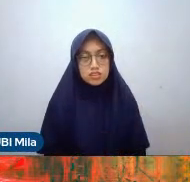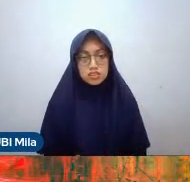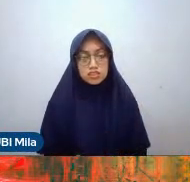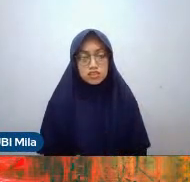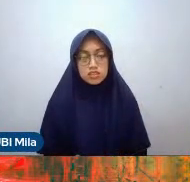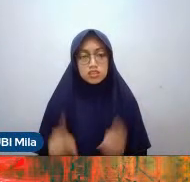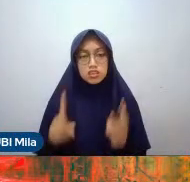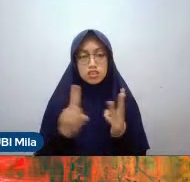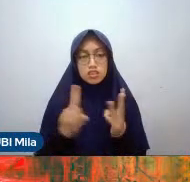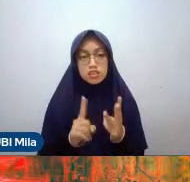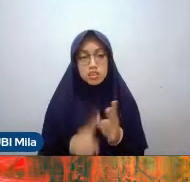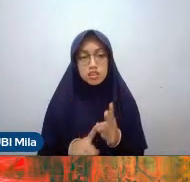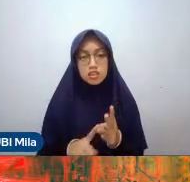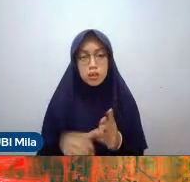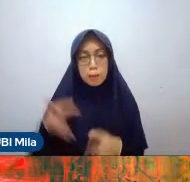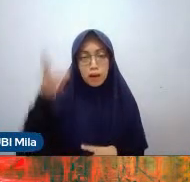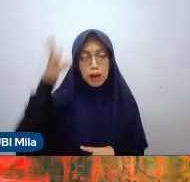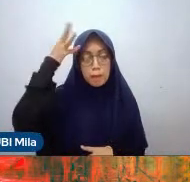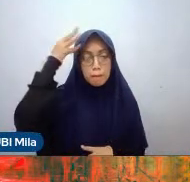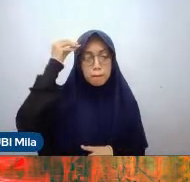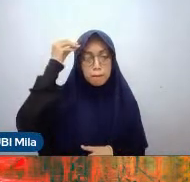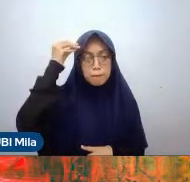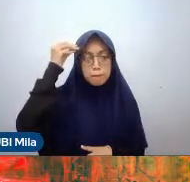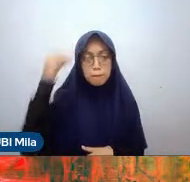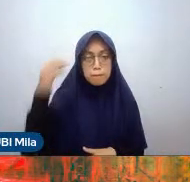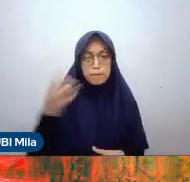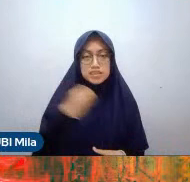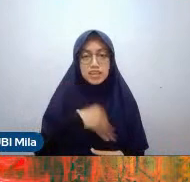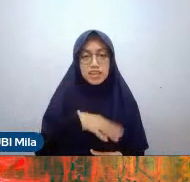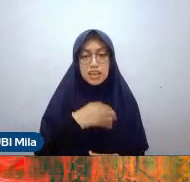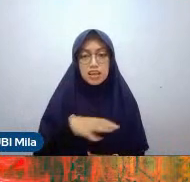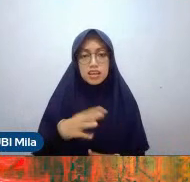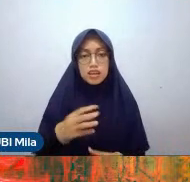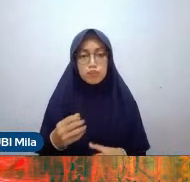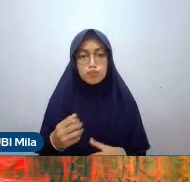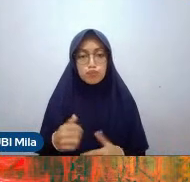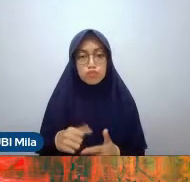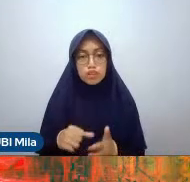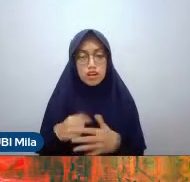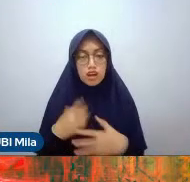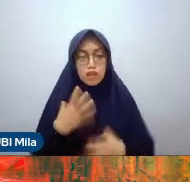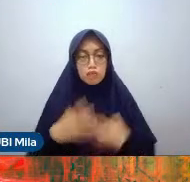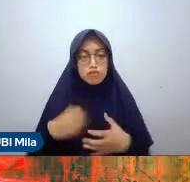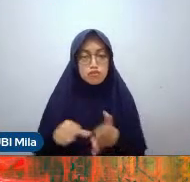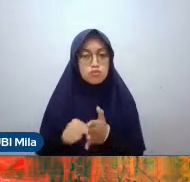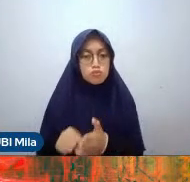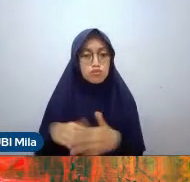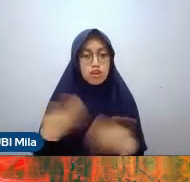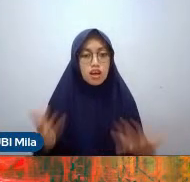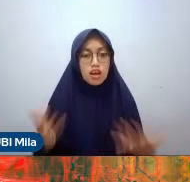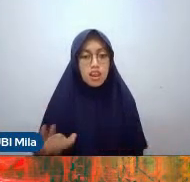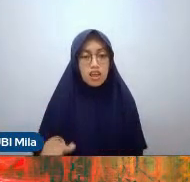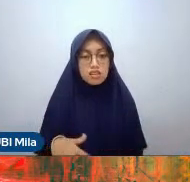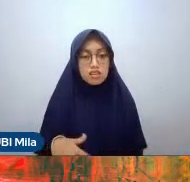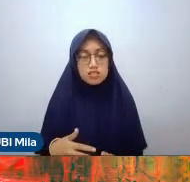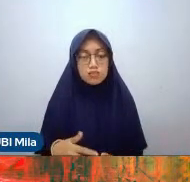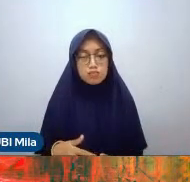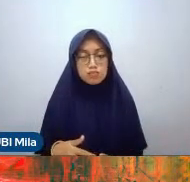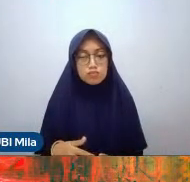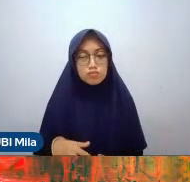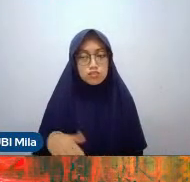Yang ketiga adalah memahami pesan dan kebutuhan emosi anak. Tentunya sudah sama-sama kita pahami